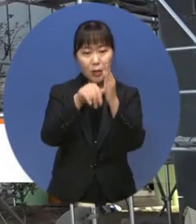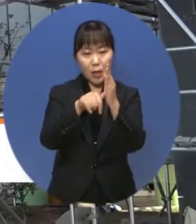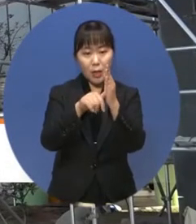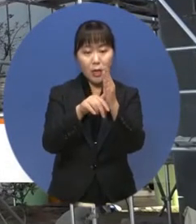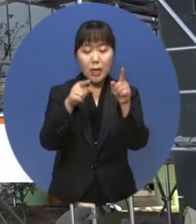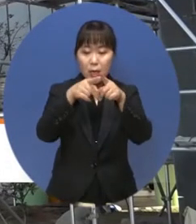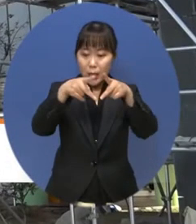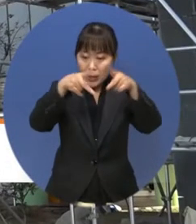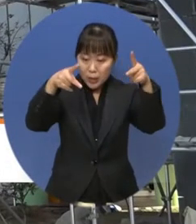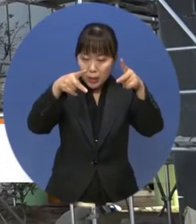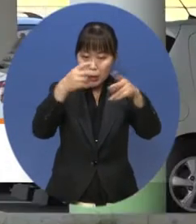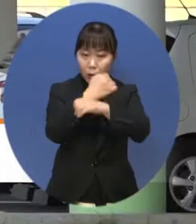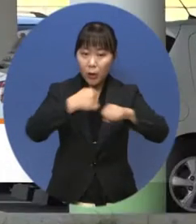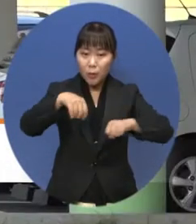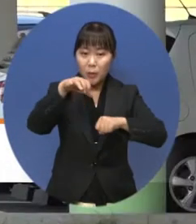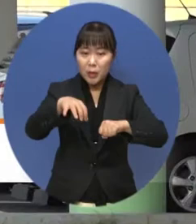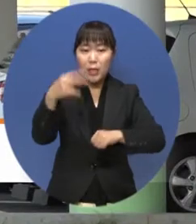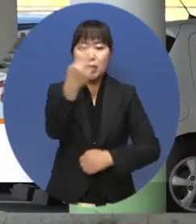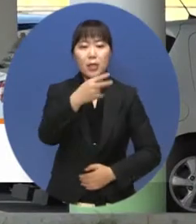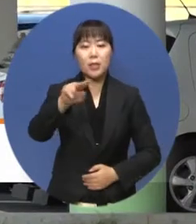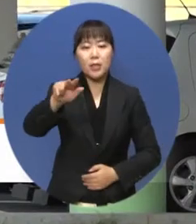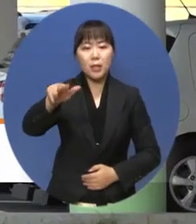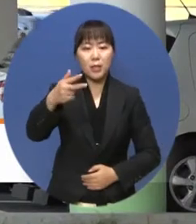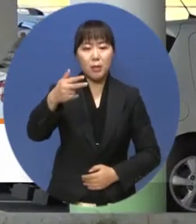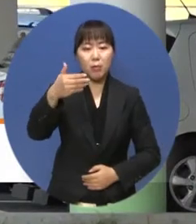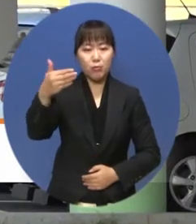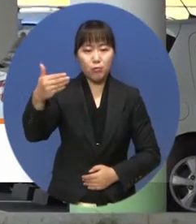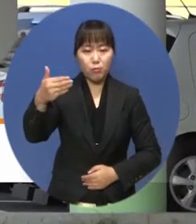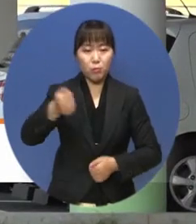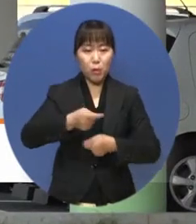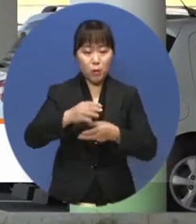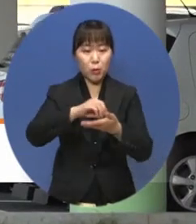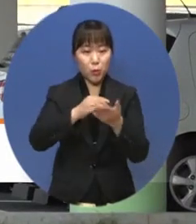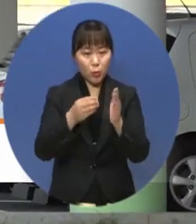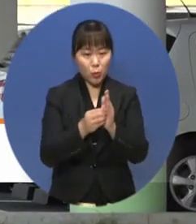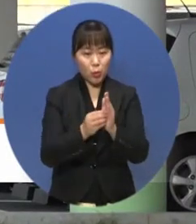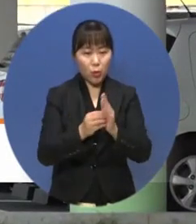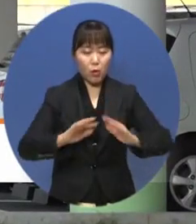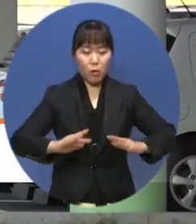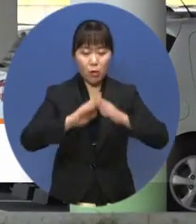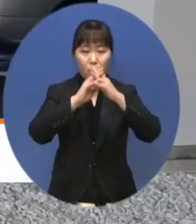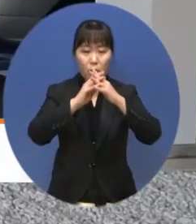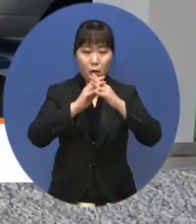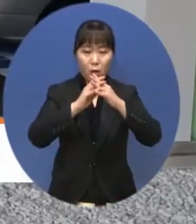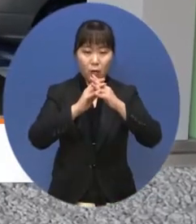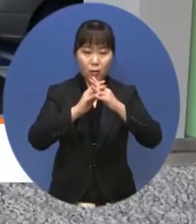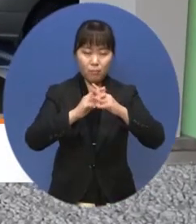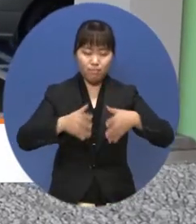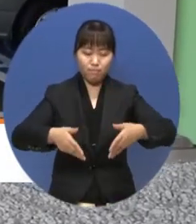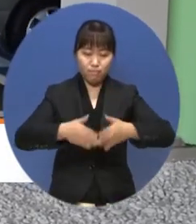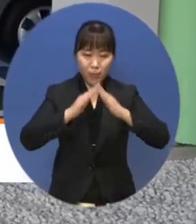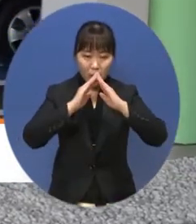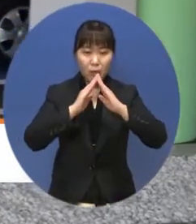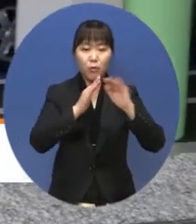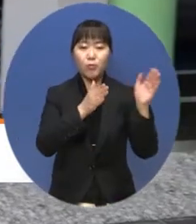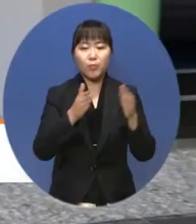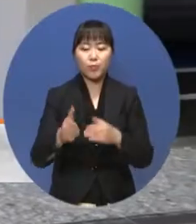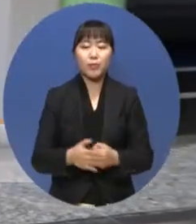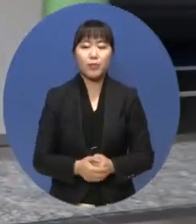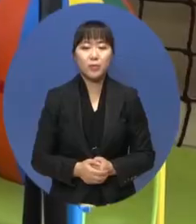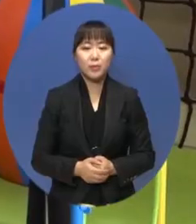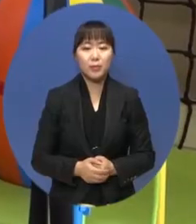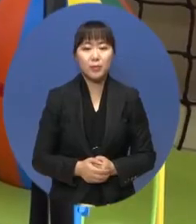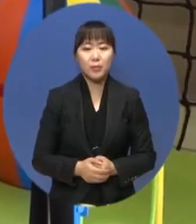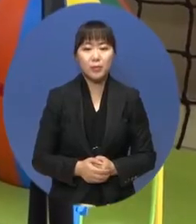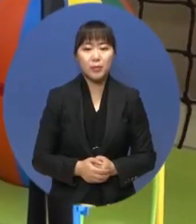청연 면적 2007 배 구 평방미터 규모로 건립 공사를 시작해 마련한 것입니다